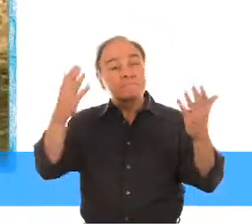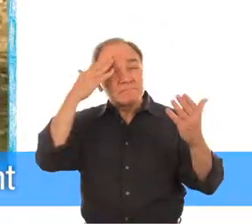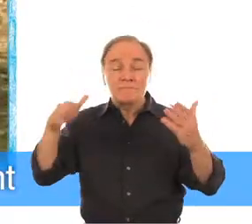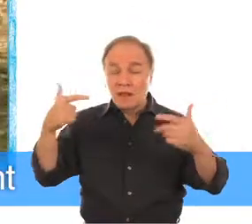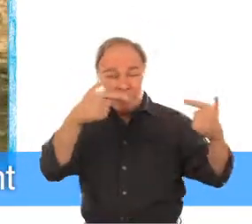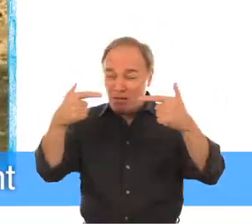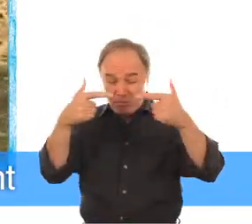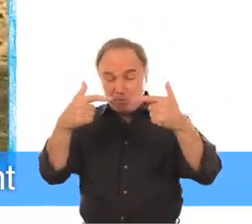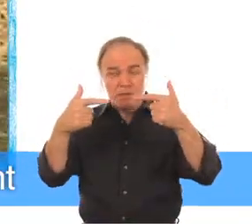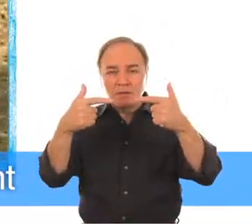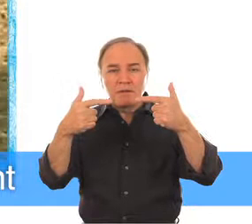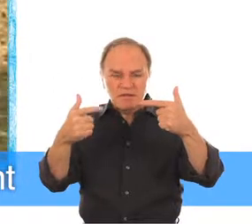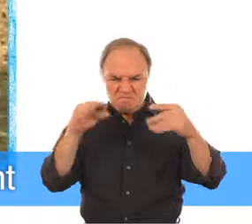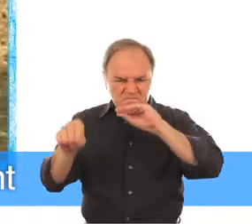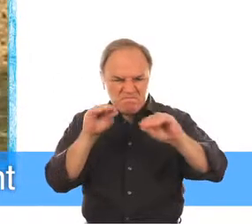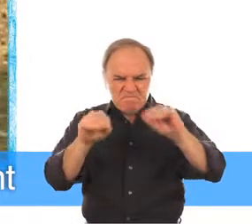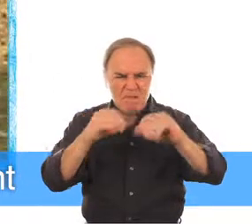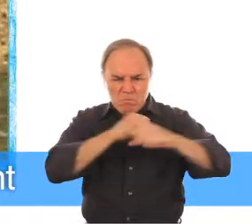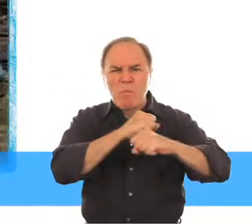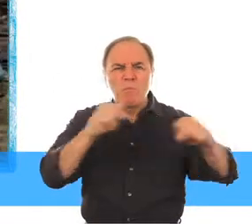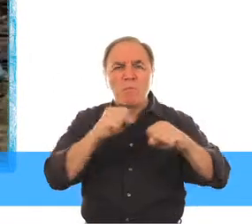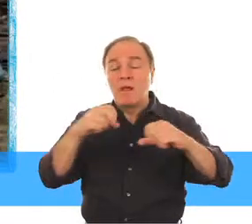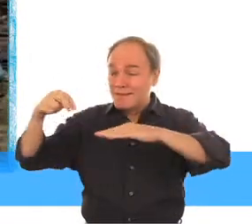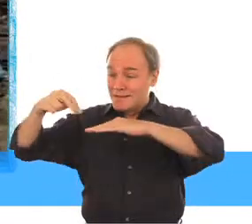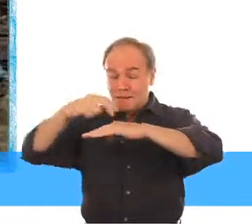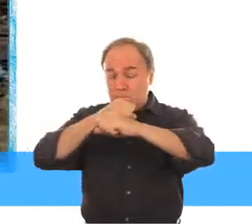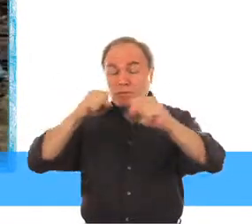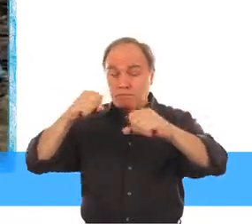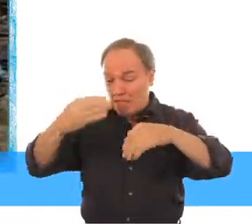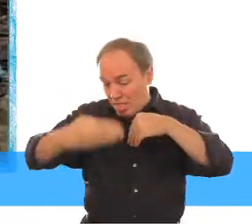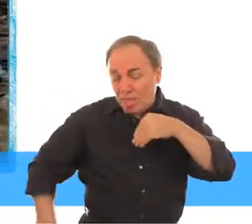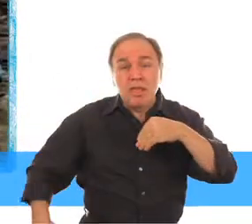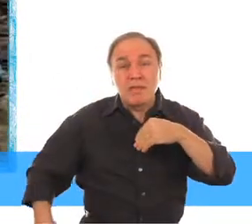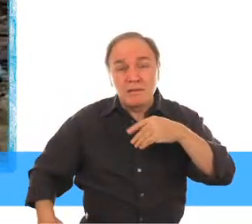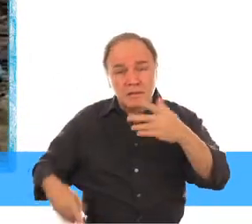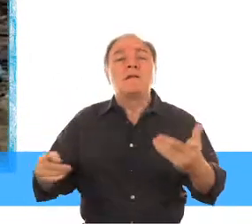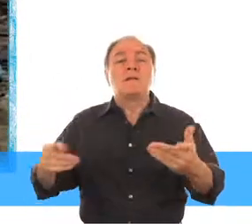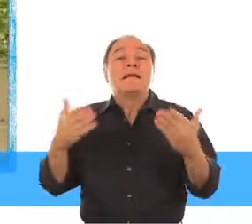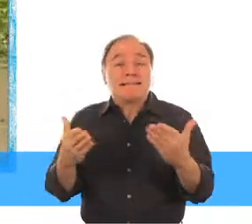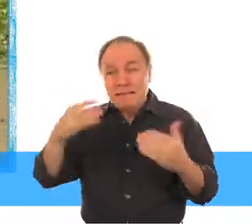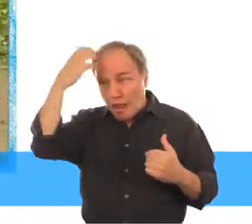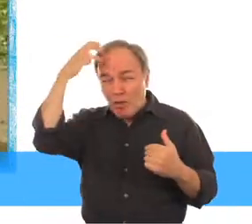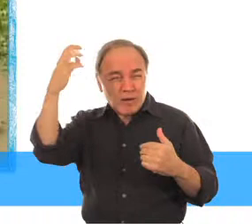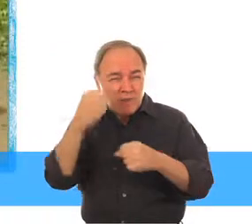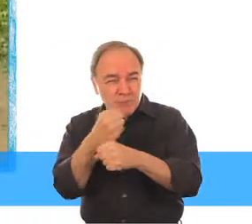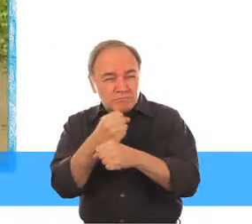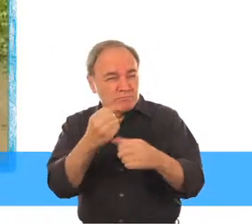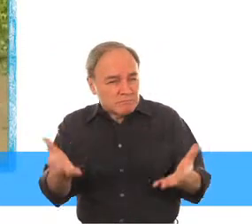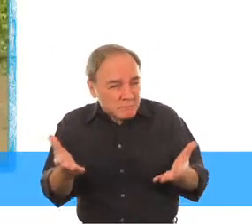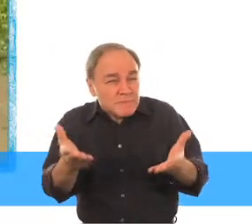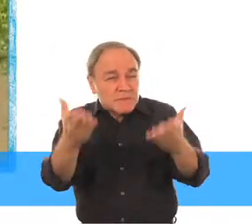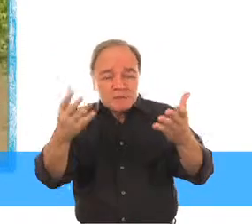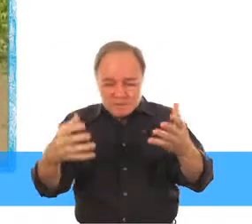de déminage afin de sécuriser l'environnement et permettre ainsi aux gens de retourner dans leur village. Mais les risques que les terres